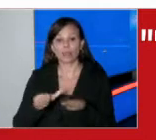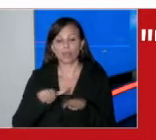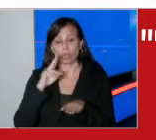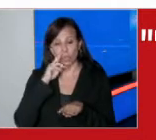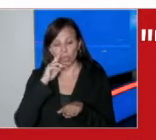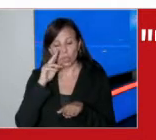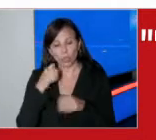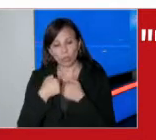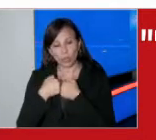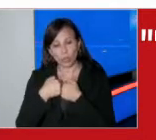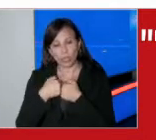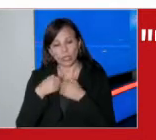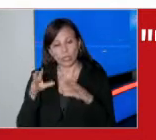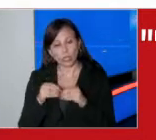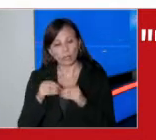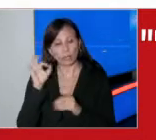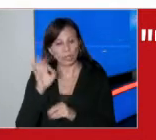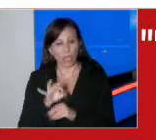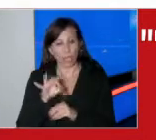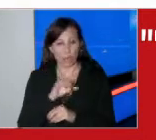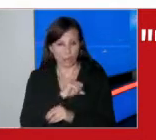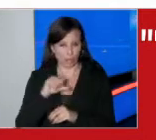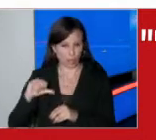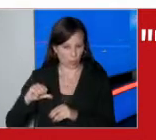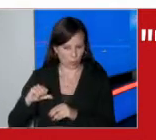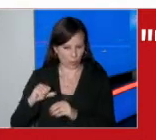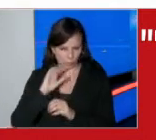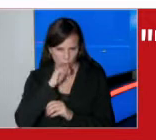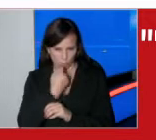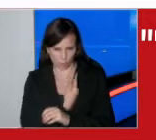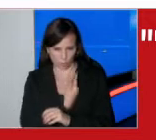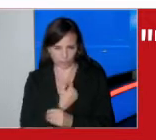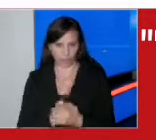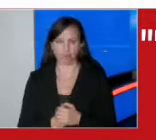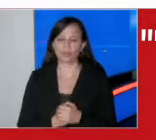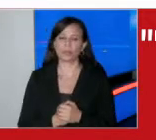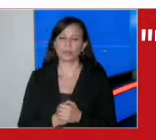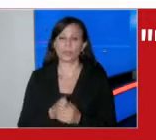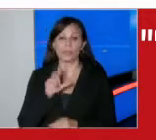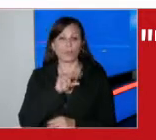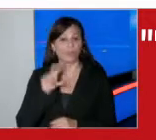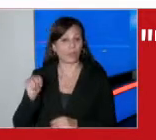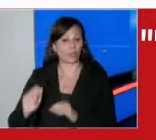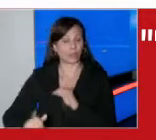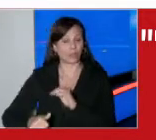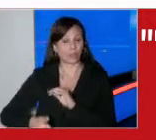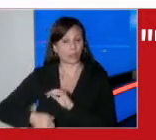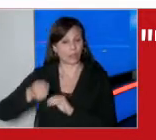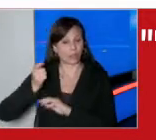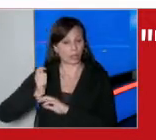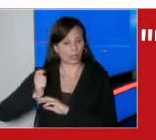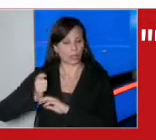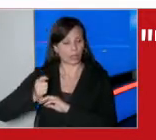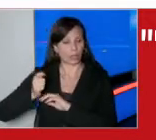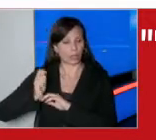עם פגיעה לא קלה בפרטיות. כן, תראה, זה אותו שר, אותו חבר כנסת שבעבר גם